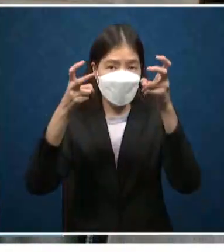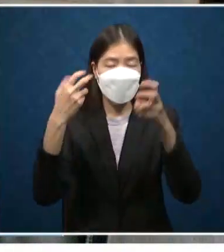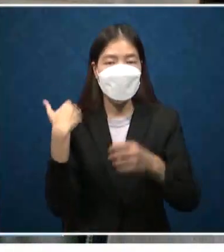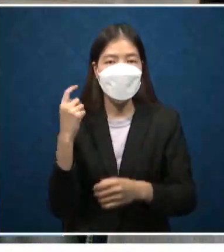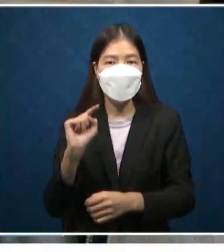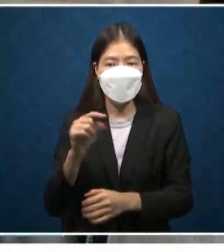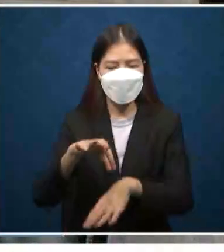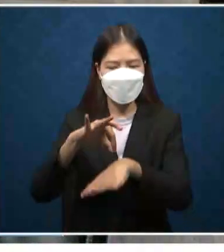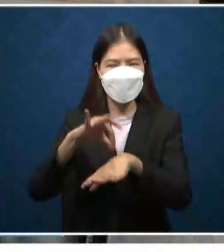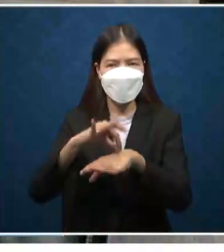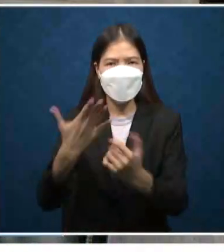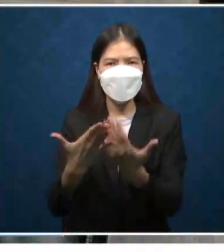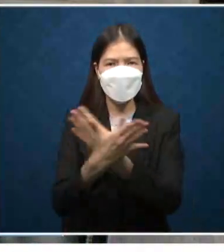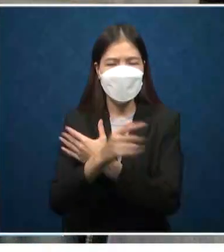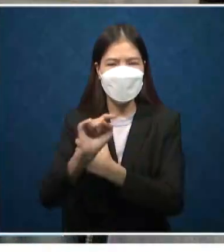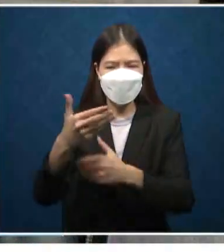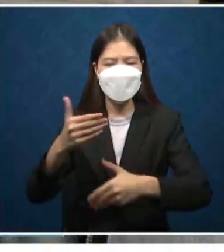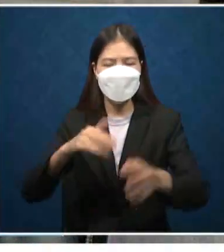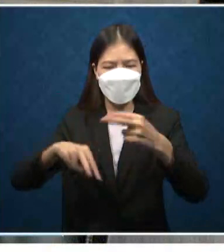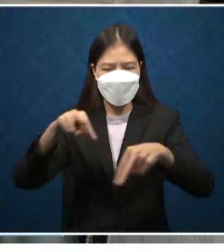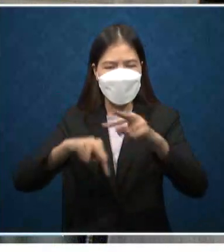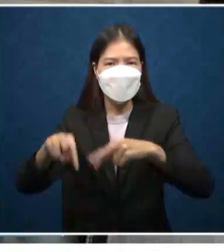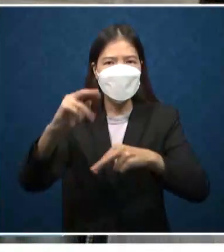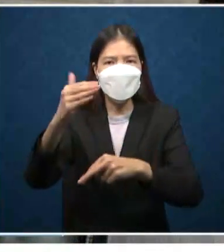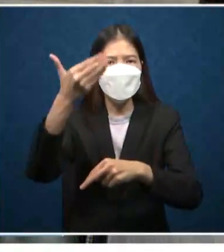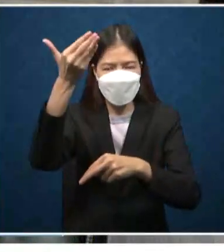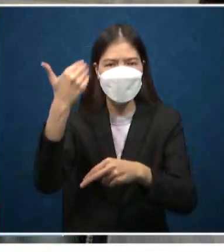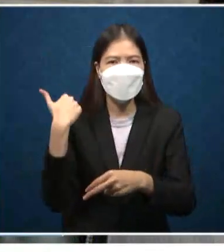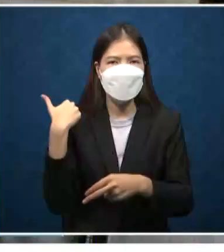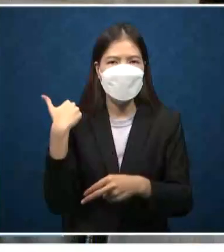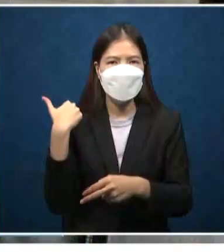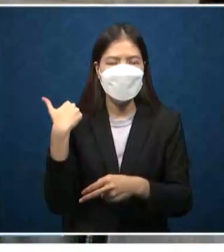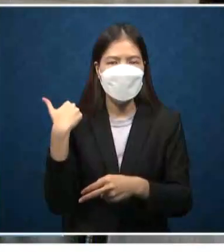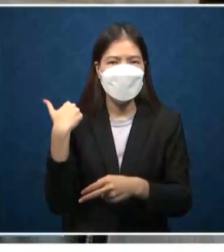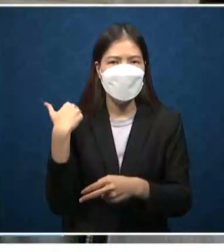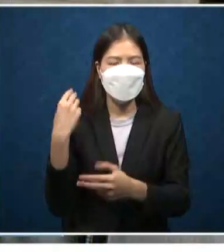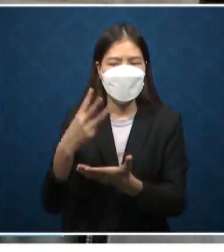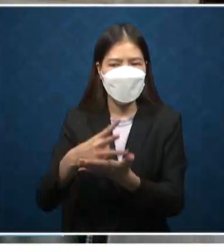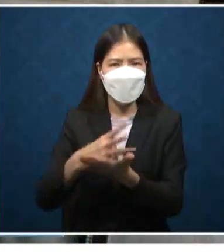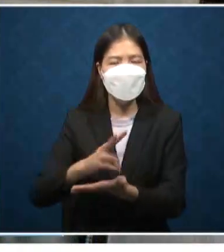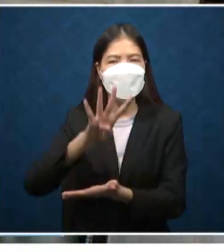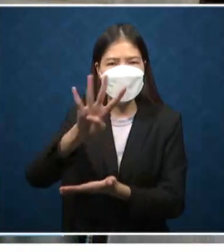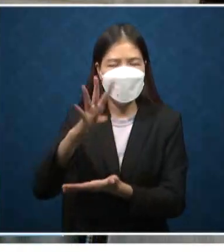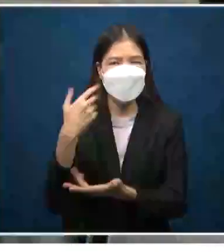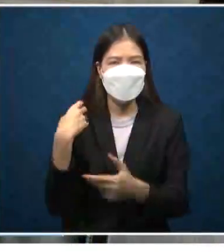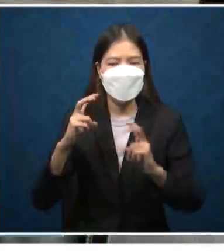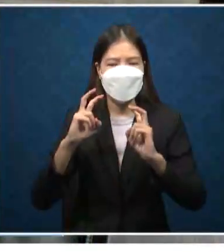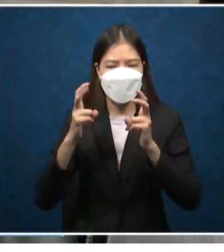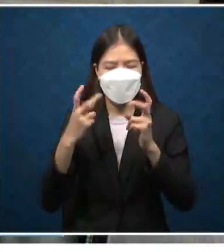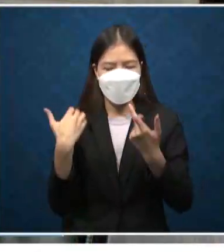งที่ว่างขึ้นมาพิจารณาก่อนระเบียบวาระที่4เรื่องที่คณะกรรมาธิ